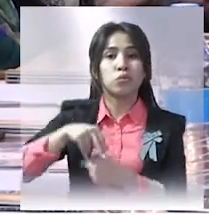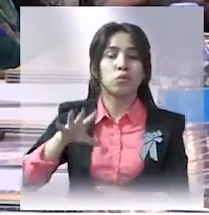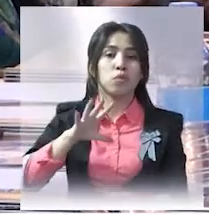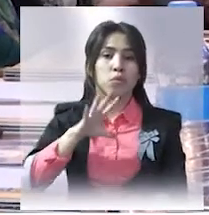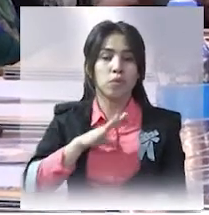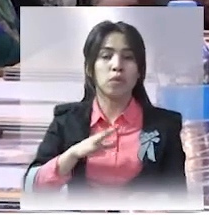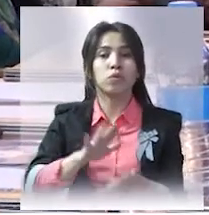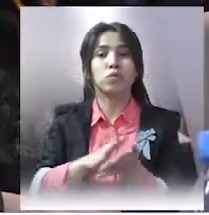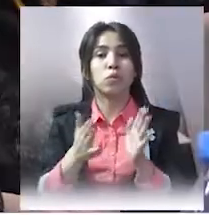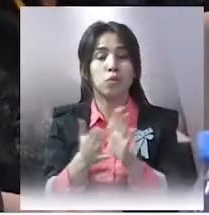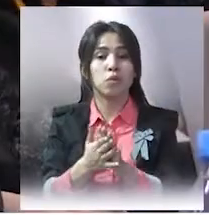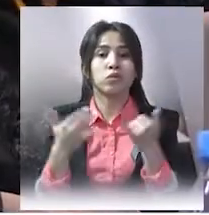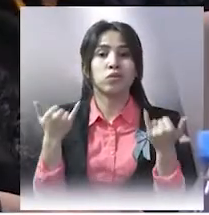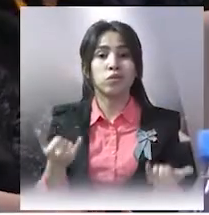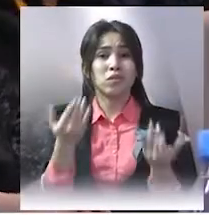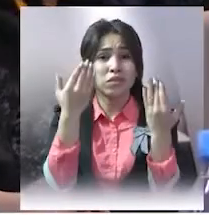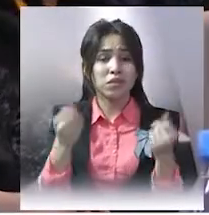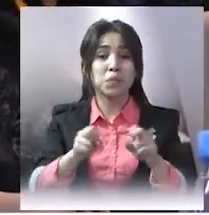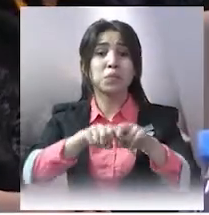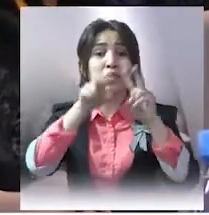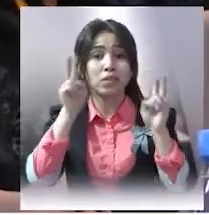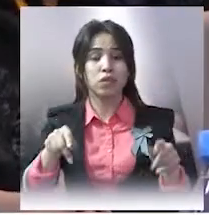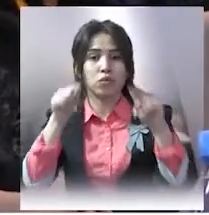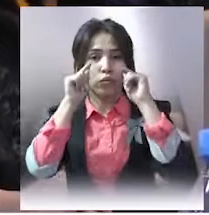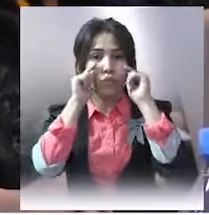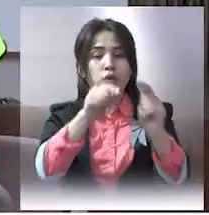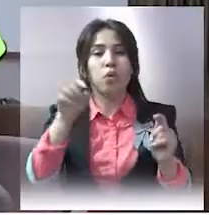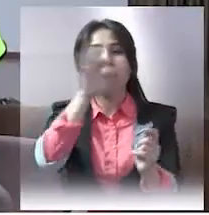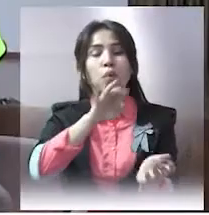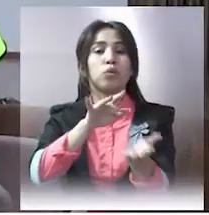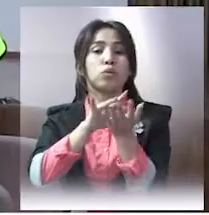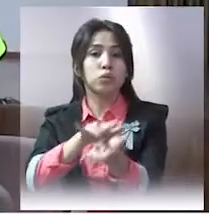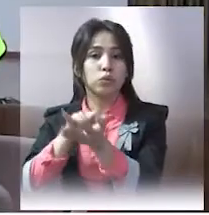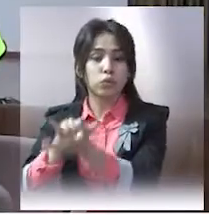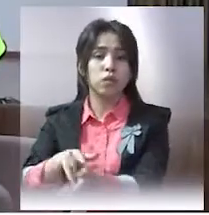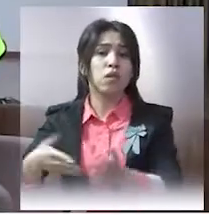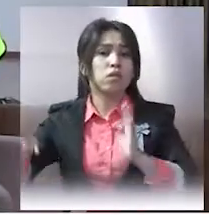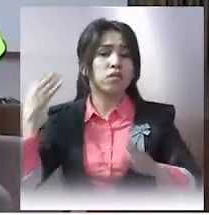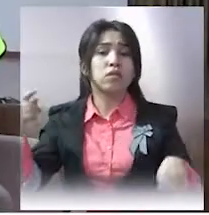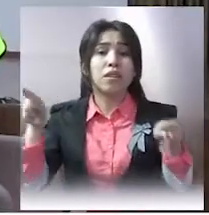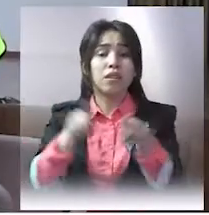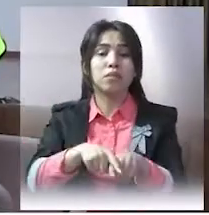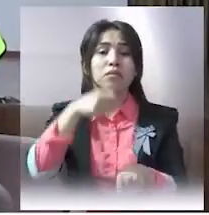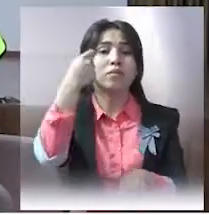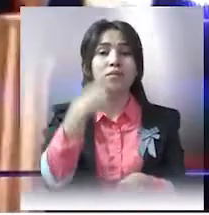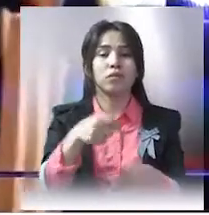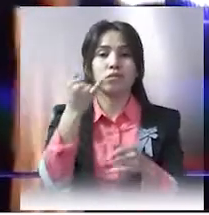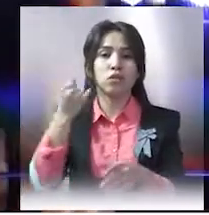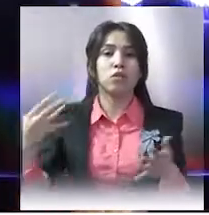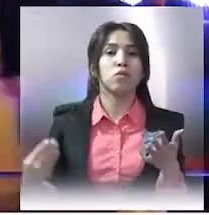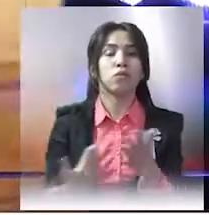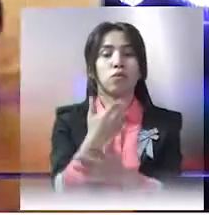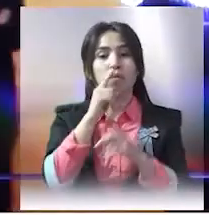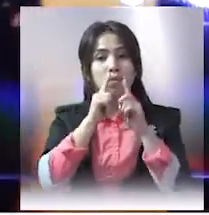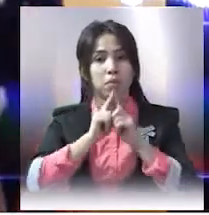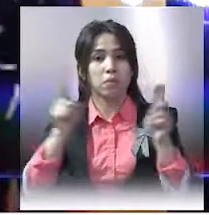бөлісті. Балалармен жұмысты ұйымдастыру барысында тәрбиешілердің педагогикалық шеберлігін арттыру, жаңа әдістемелік технологияларды дамыту үлкен